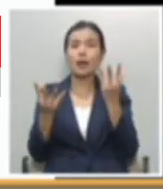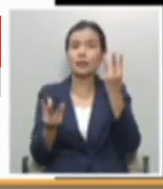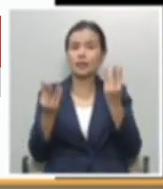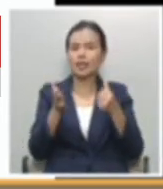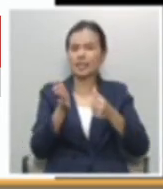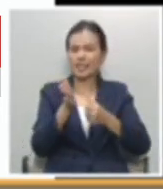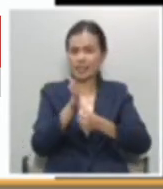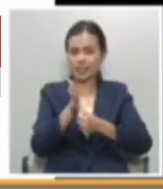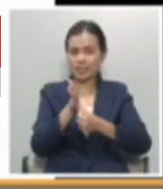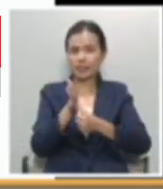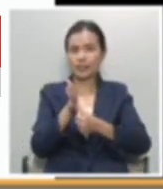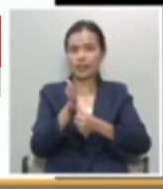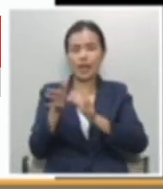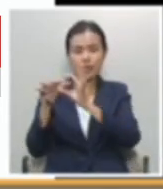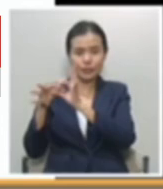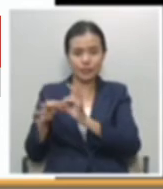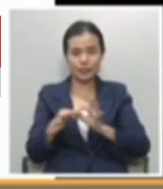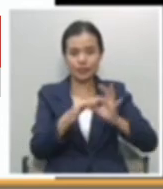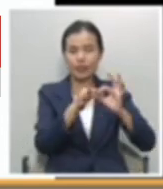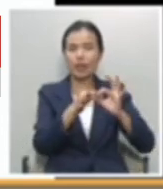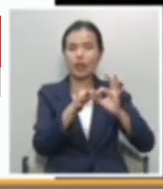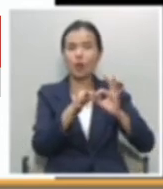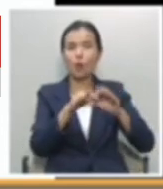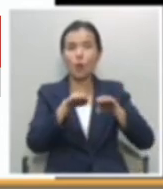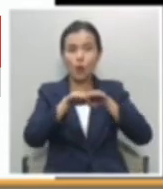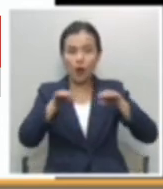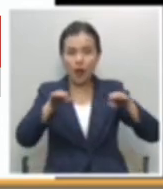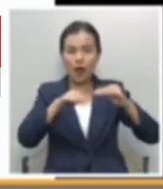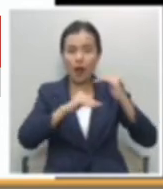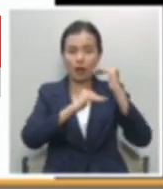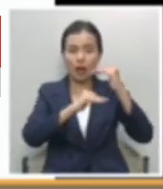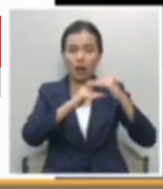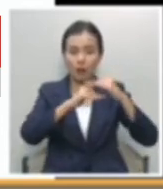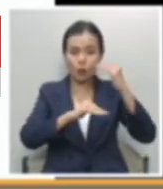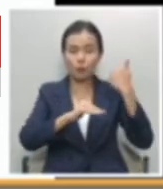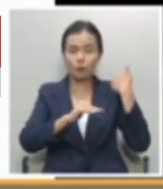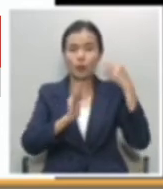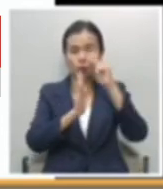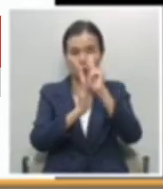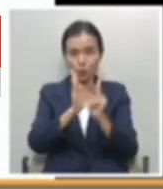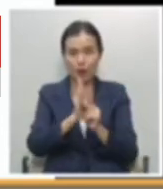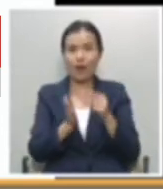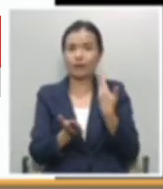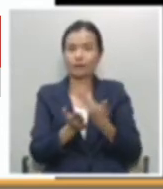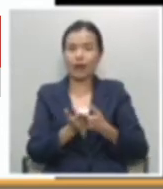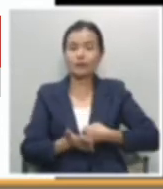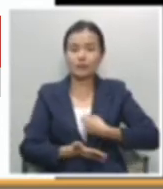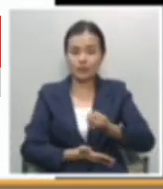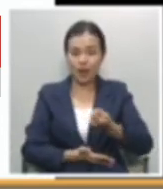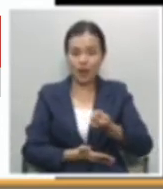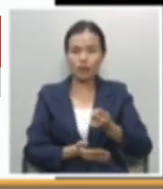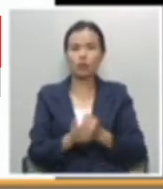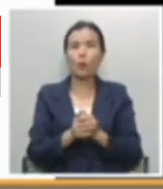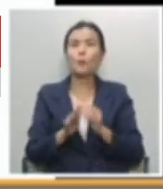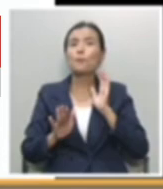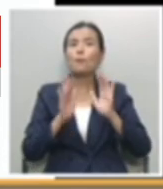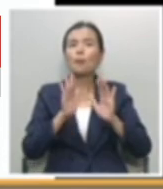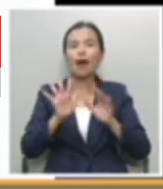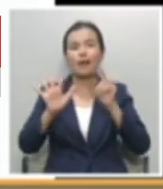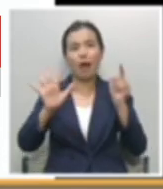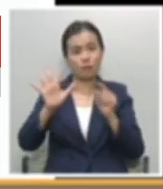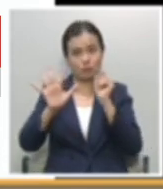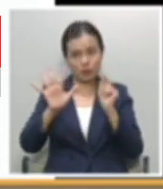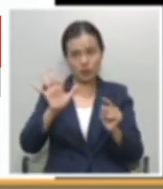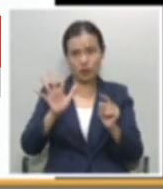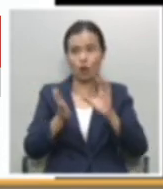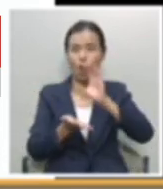ผูกพันเกินกว่าหรือนอกเหนือไปจากที่กำหนดไว้ในกฎหมายว่าด้วยงบประมาณรายจ่ายต้องไม่เกินร้อยละ5